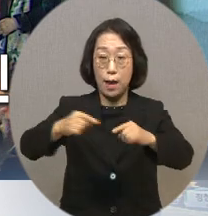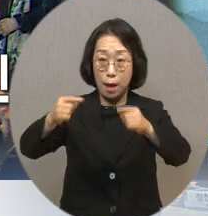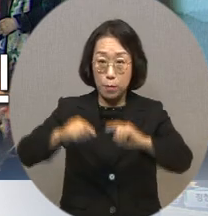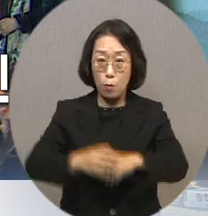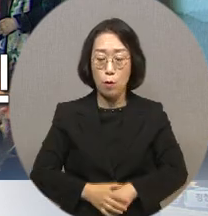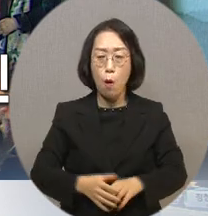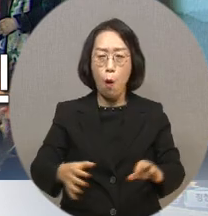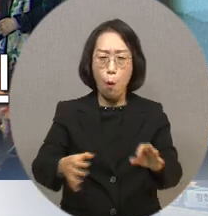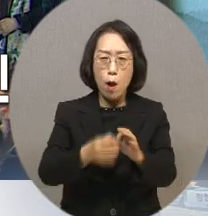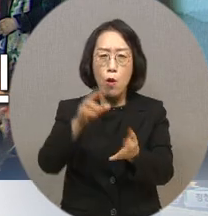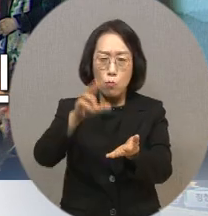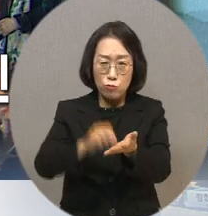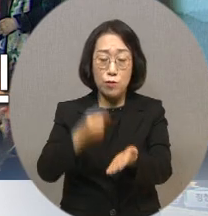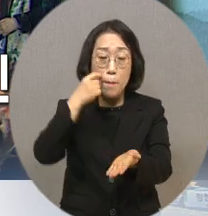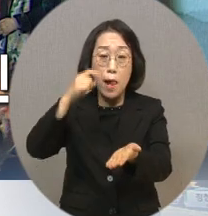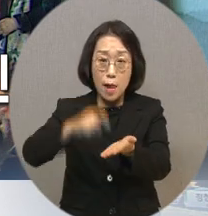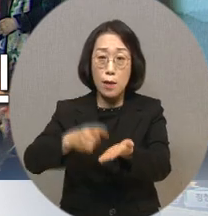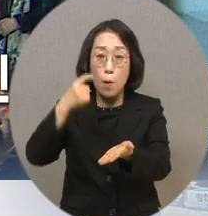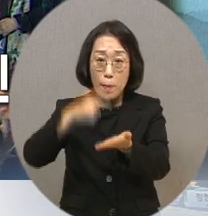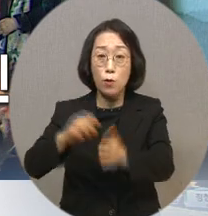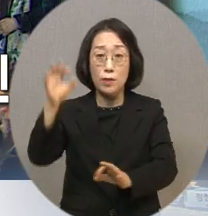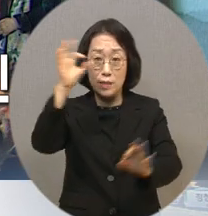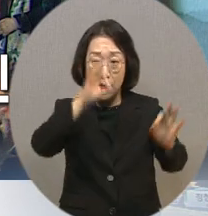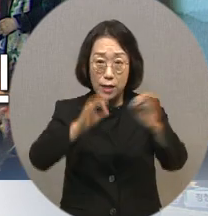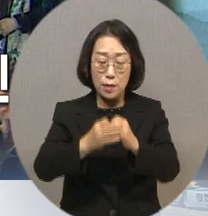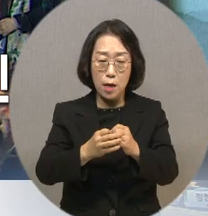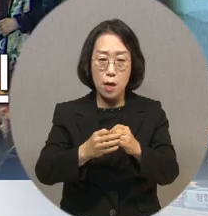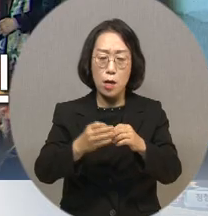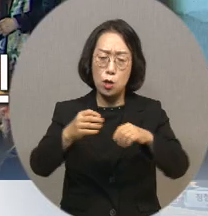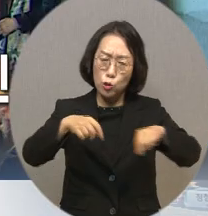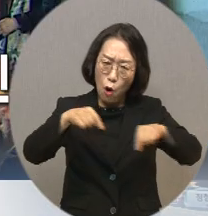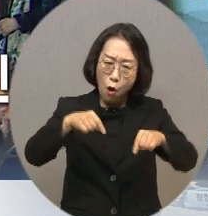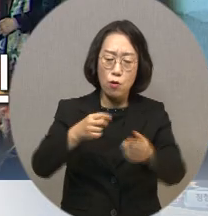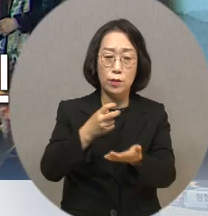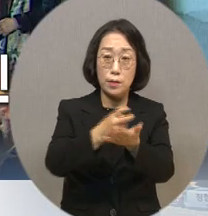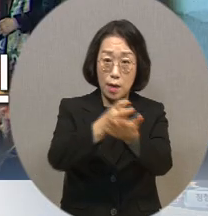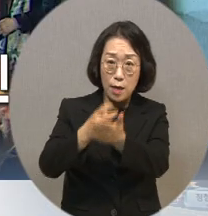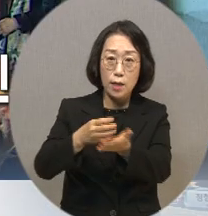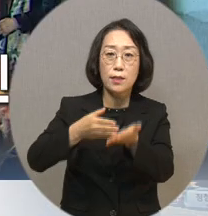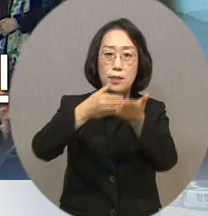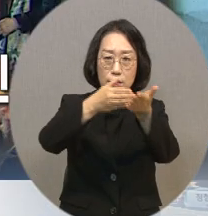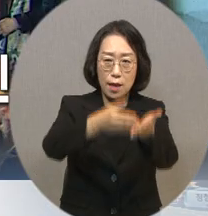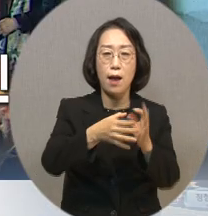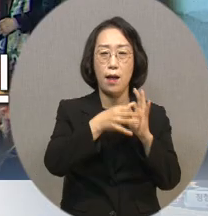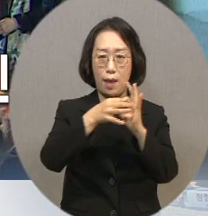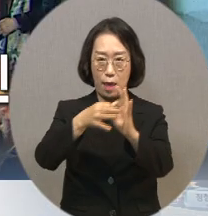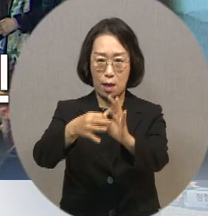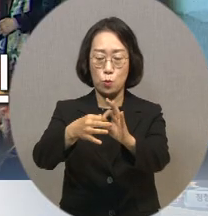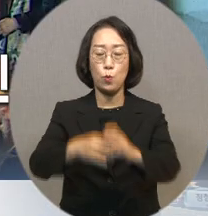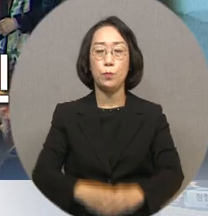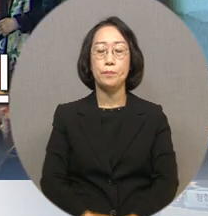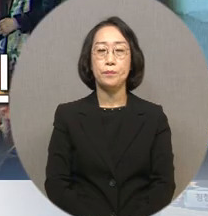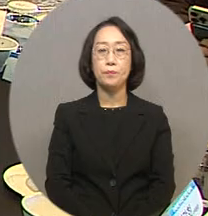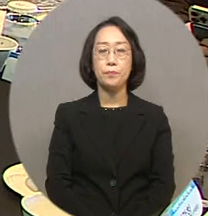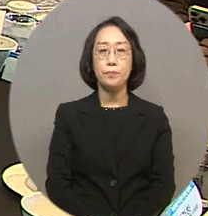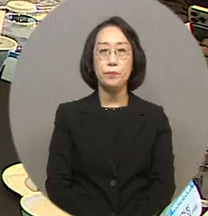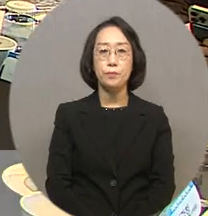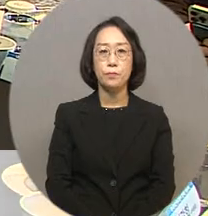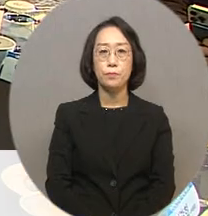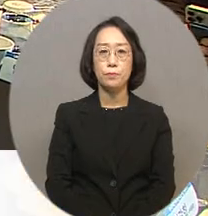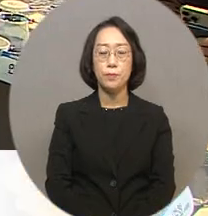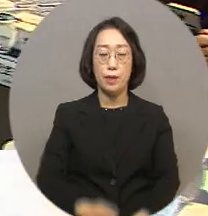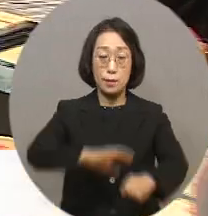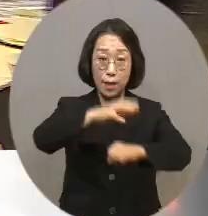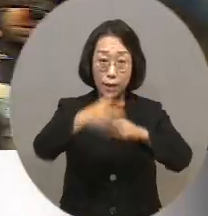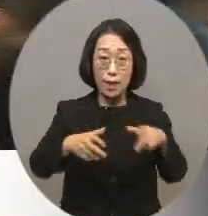관를 발고 지속한 정책도 이어갈 예정입니다 박 기입니다